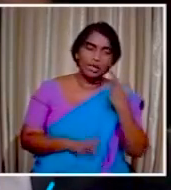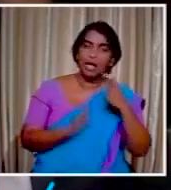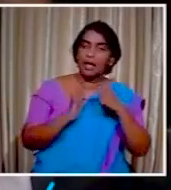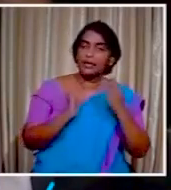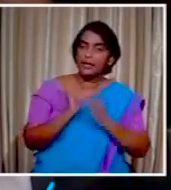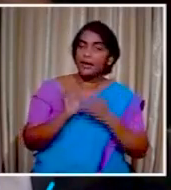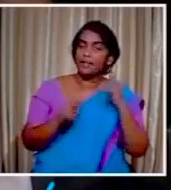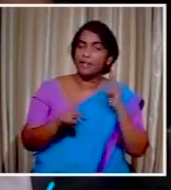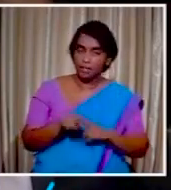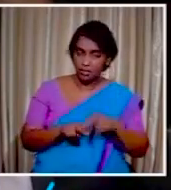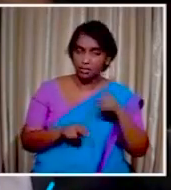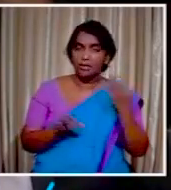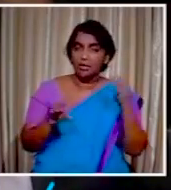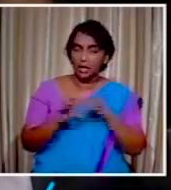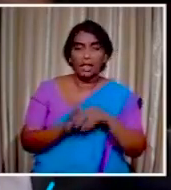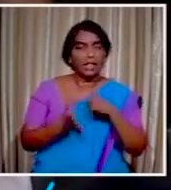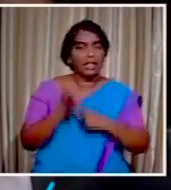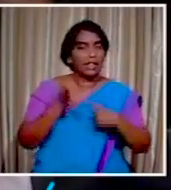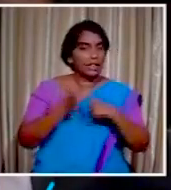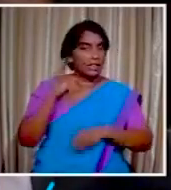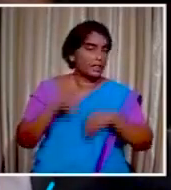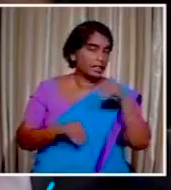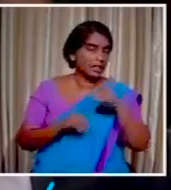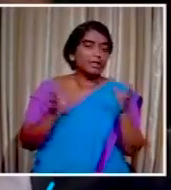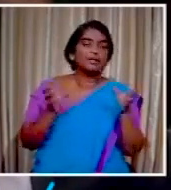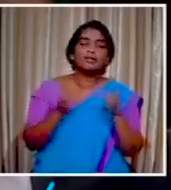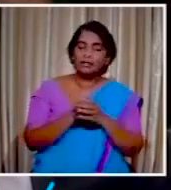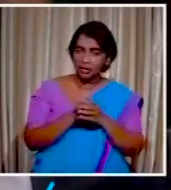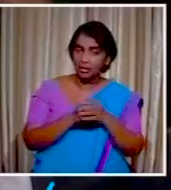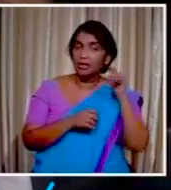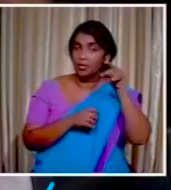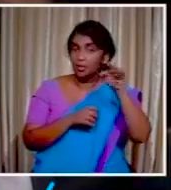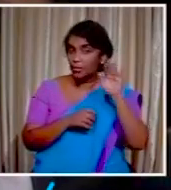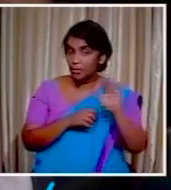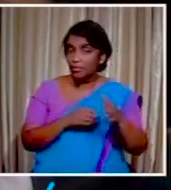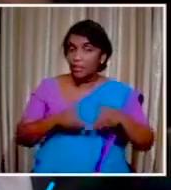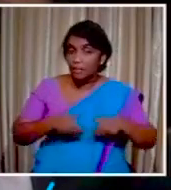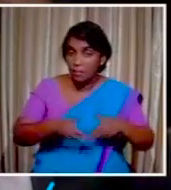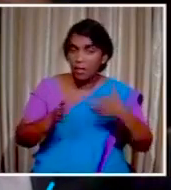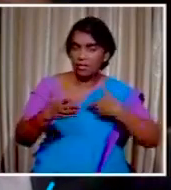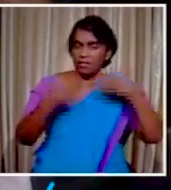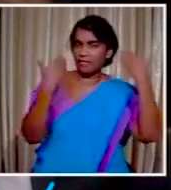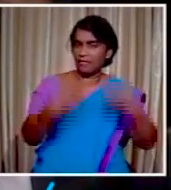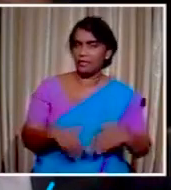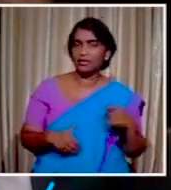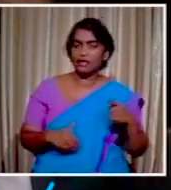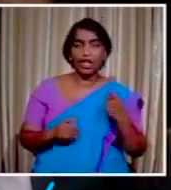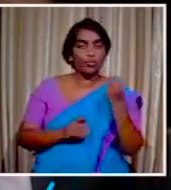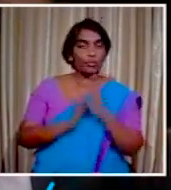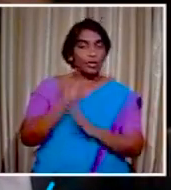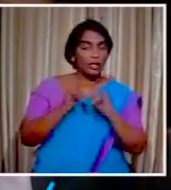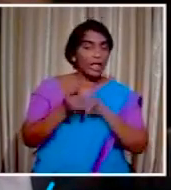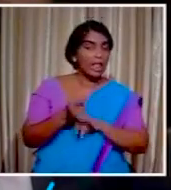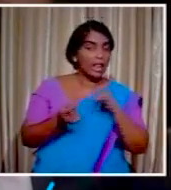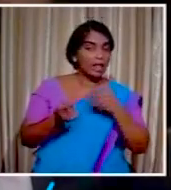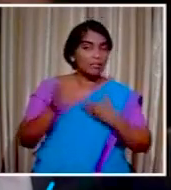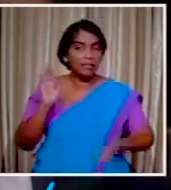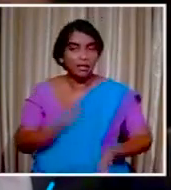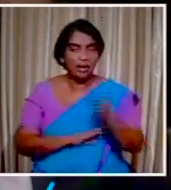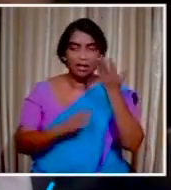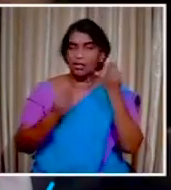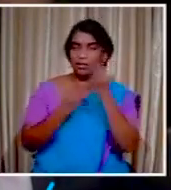ජාත්‍යන්තර මූල්‍ය අරමුදල එනකට දේශපාලන කණ්ඩායමක් ගිහිල්ලා ඔවුන්ගේ මාර්ගය තව හිර කරා. මුදල් අමාත්‍යාංශයේ ලේකම්වරට යන්න දුන්නේ